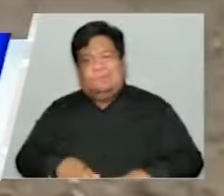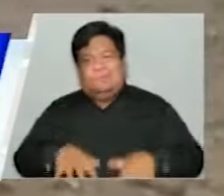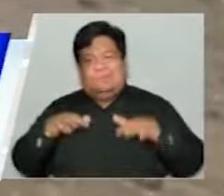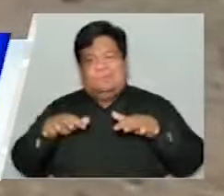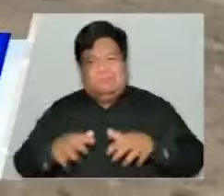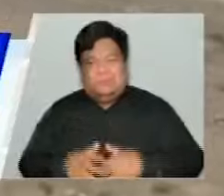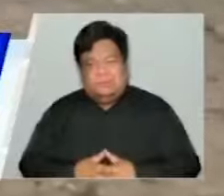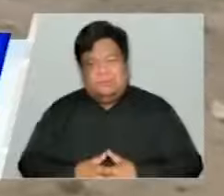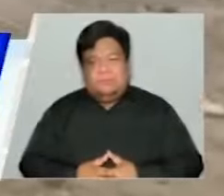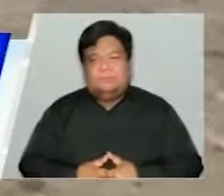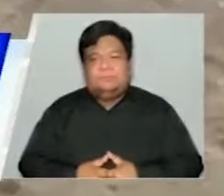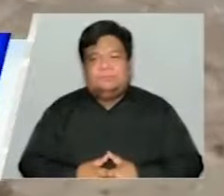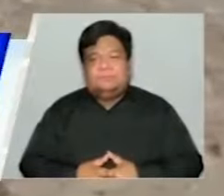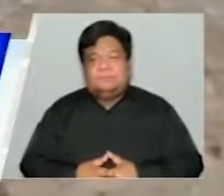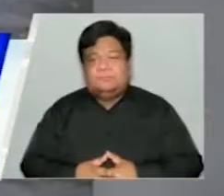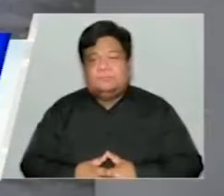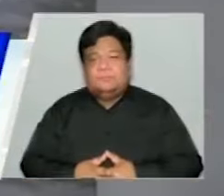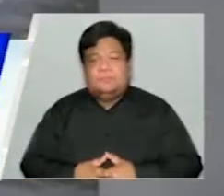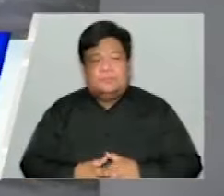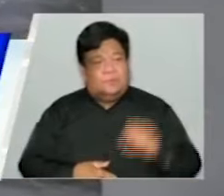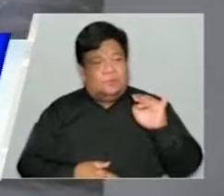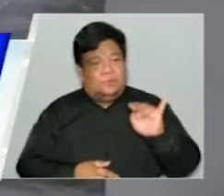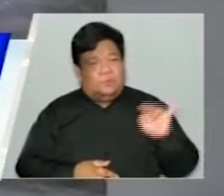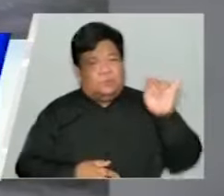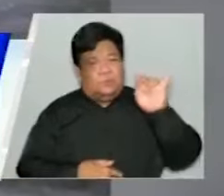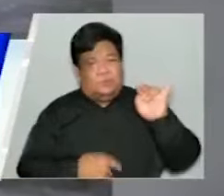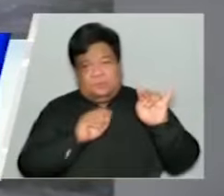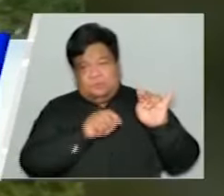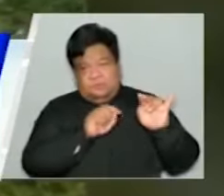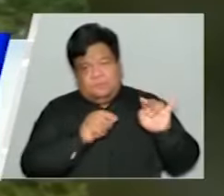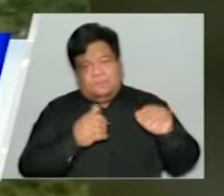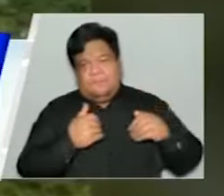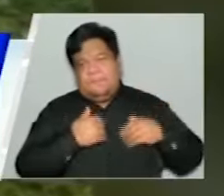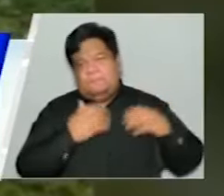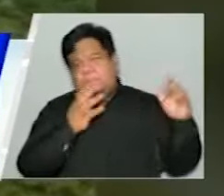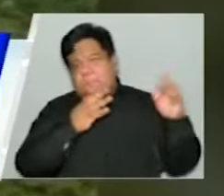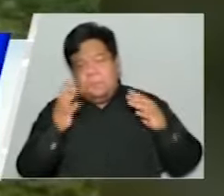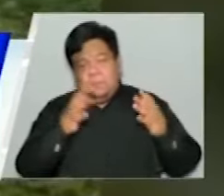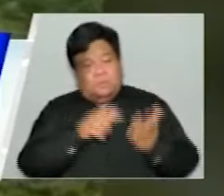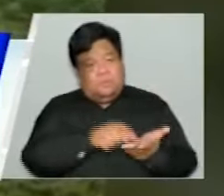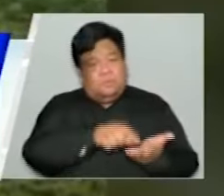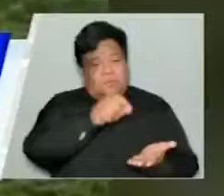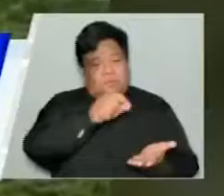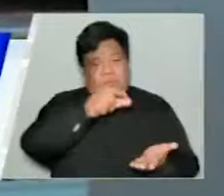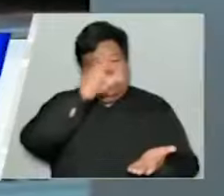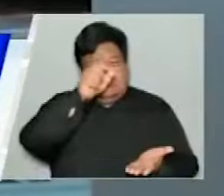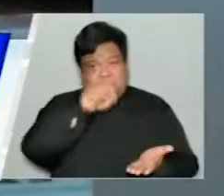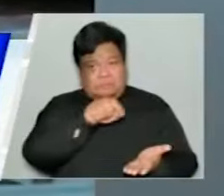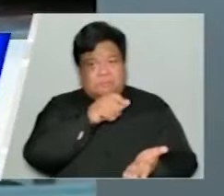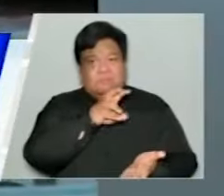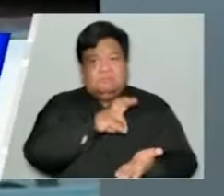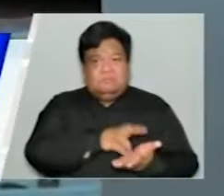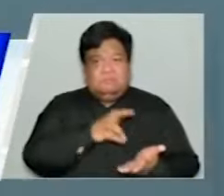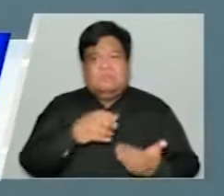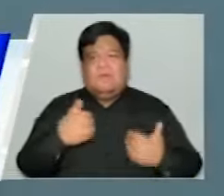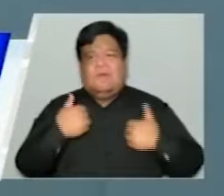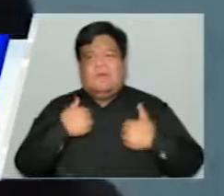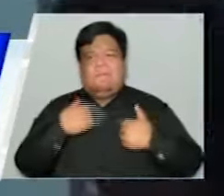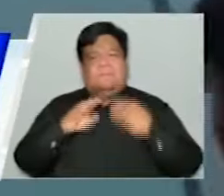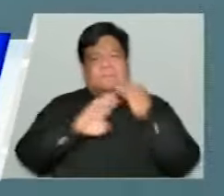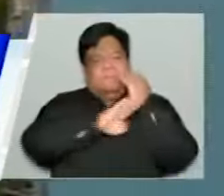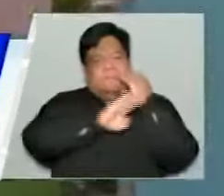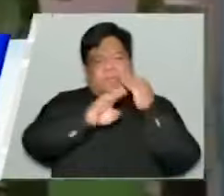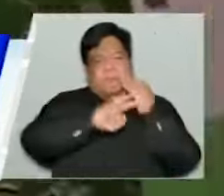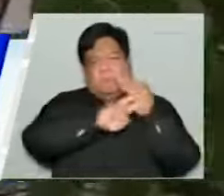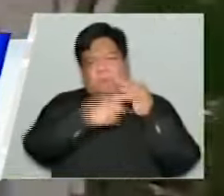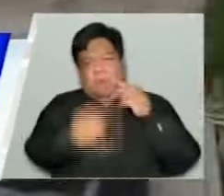Ramdam din sa Ilocos Norte ang hagupit ng bagyo. Sa Lawag City, nagkalat sa ilang kalsada ang mga sanga ng puno at mga nilipad na yero.